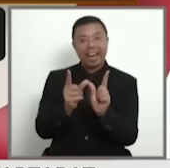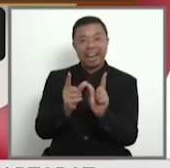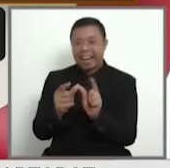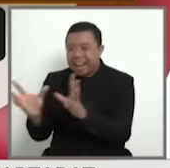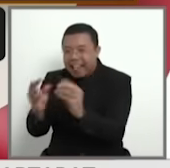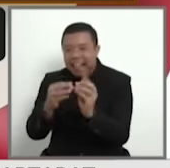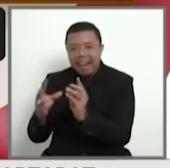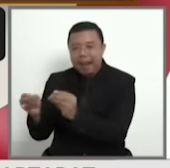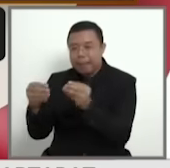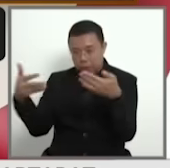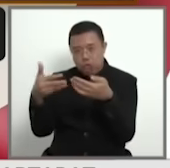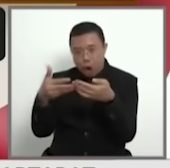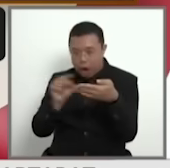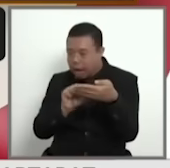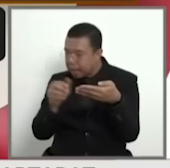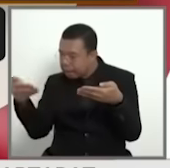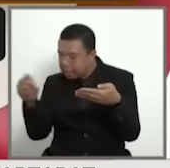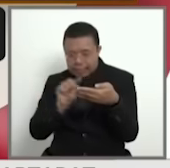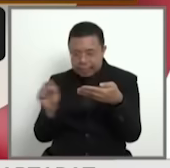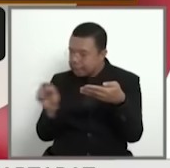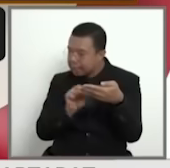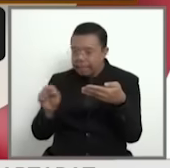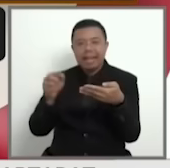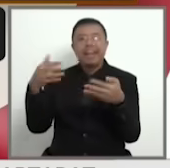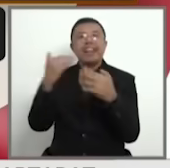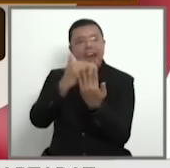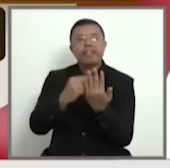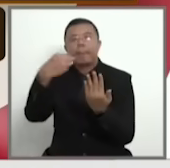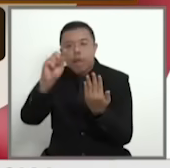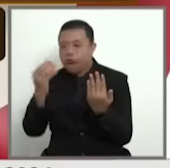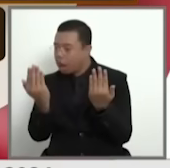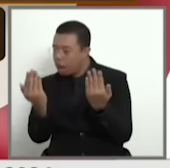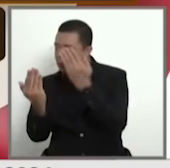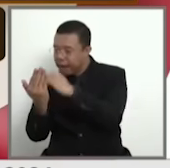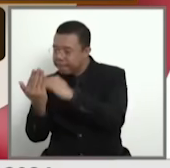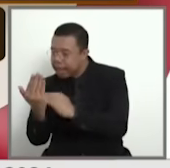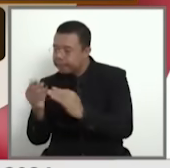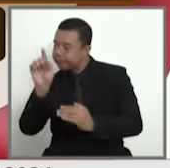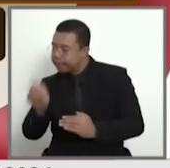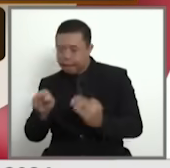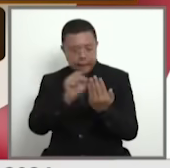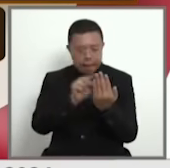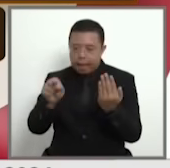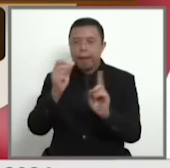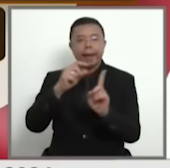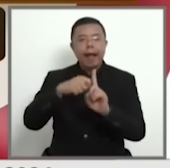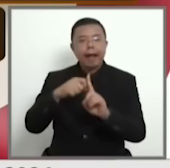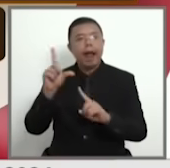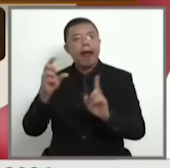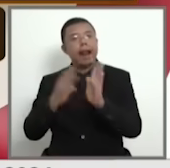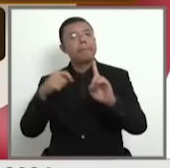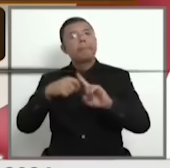musyawarah mencocokkan siapa dalam daftar itu yang benar siapa dalam daftar itu yang keliru PKK